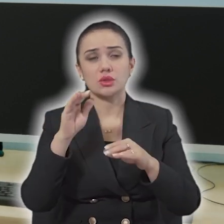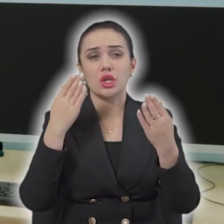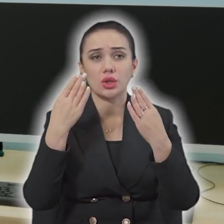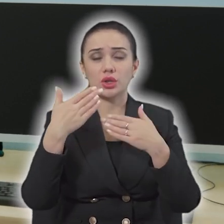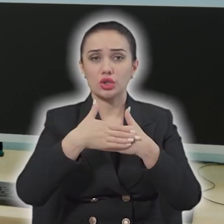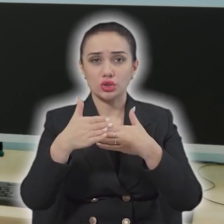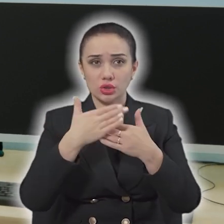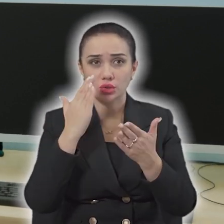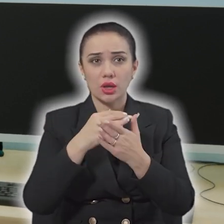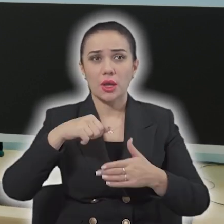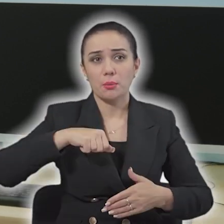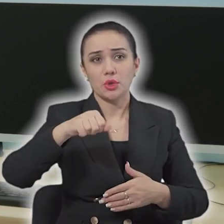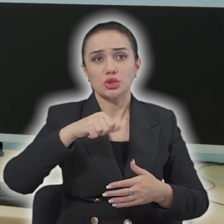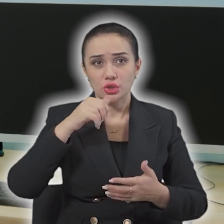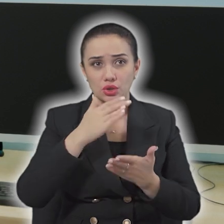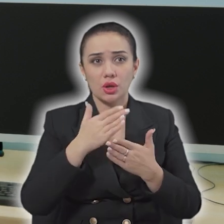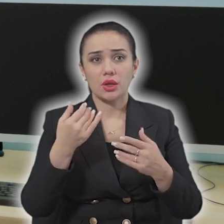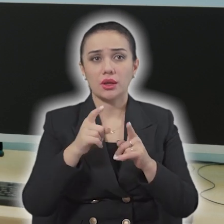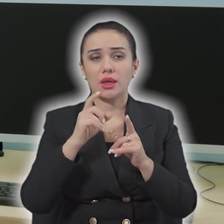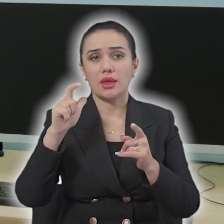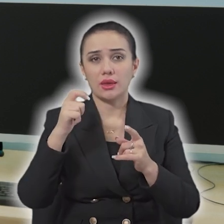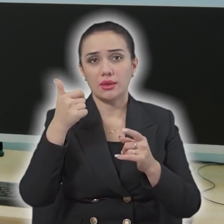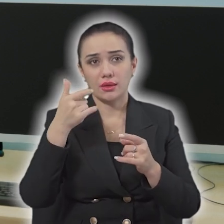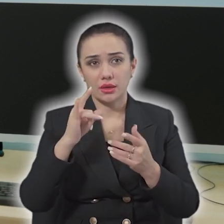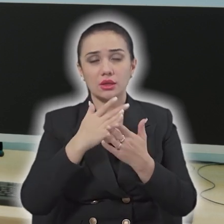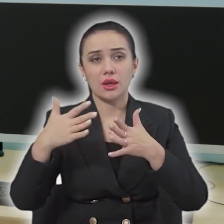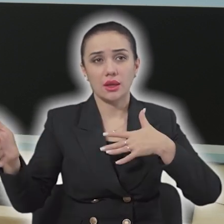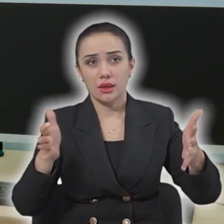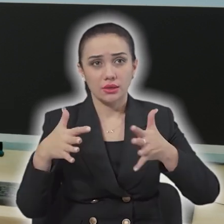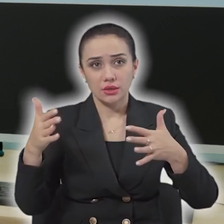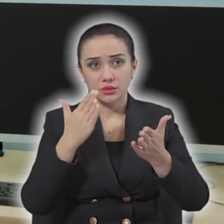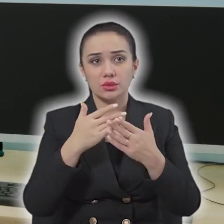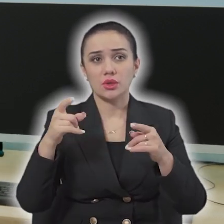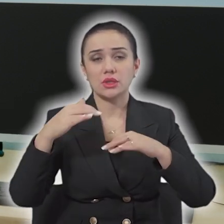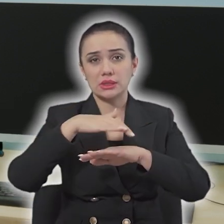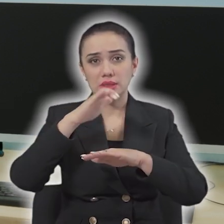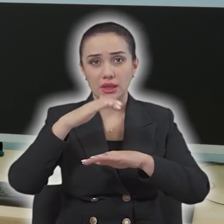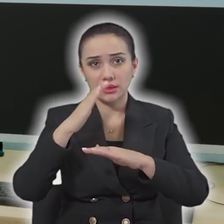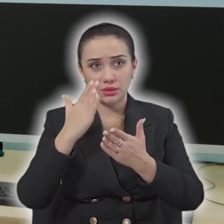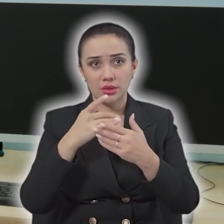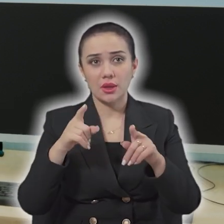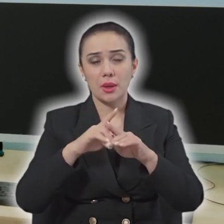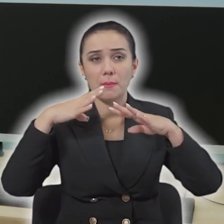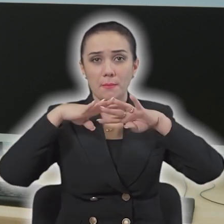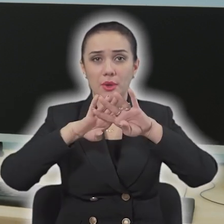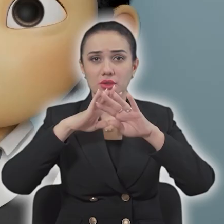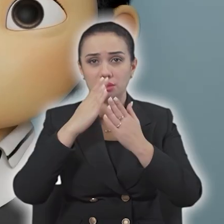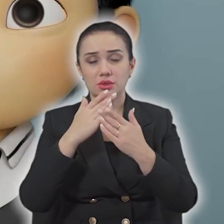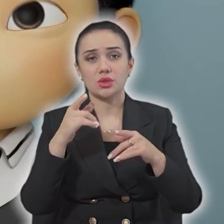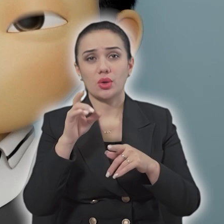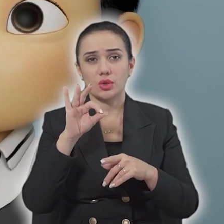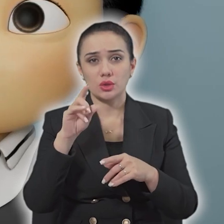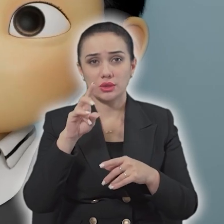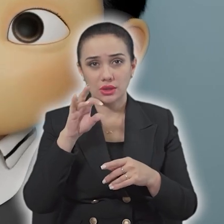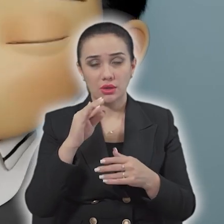sozlik. Eshik sozlik, beshik sozlik, egar sozlik, elak sozlik, sandiq sozlik, panjara sozlik.